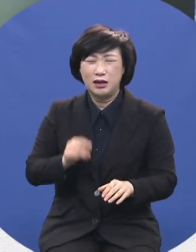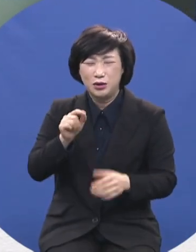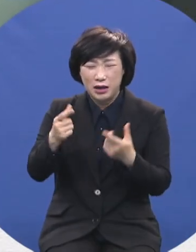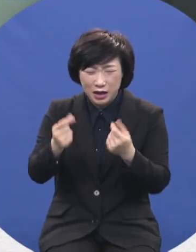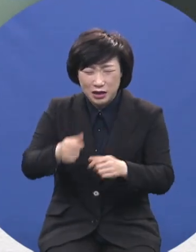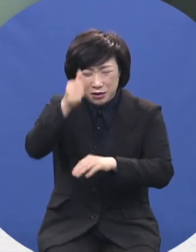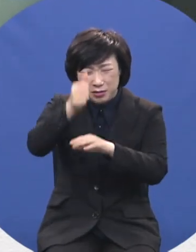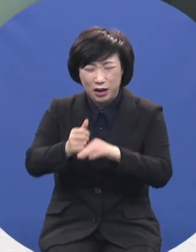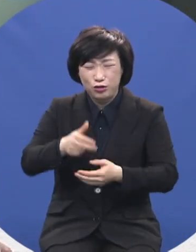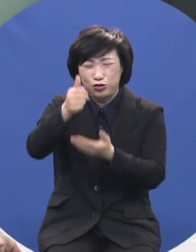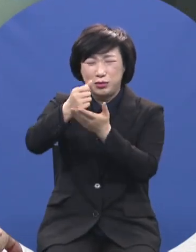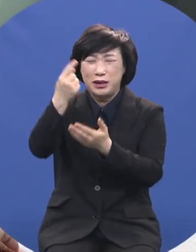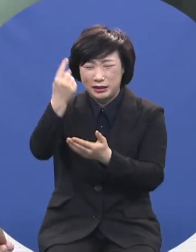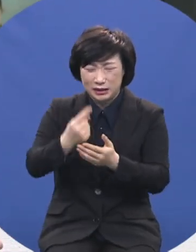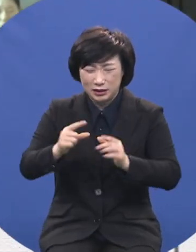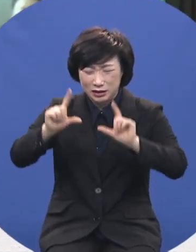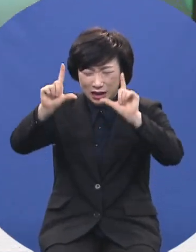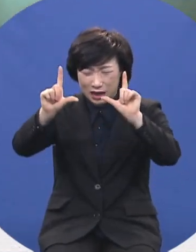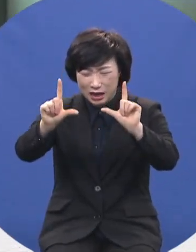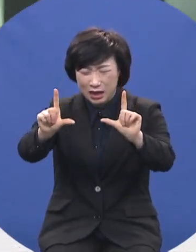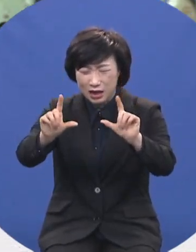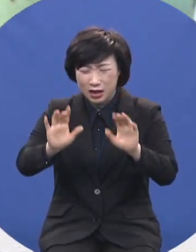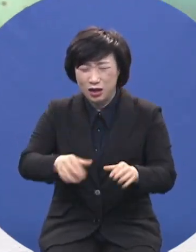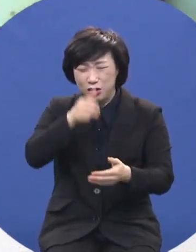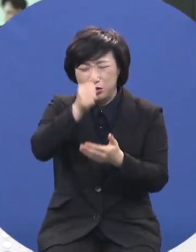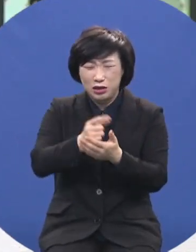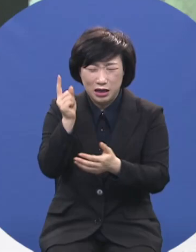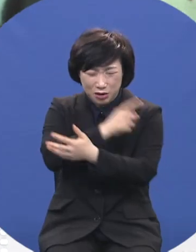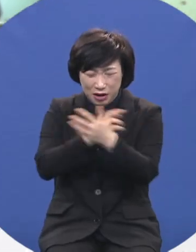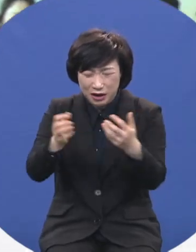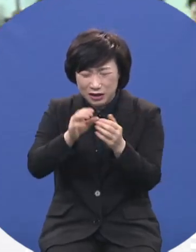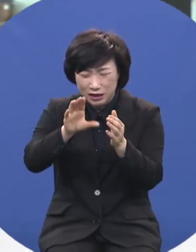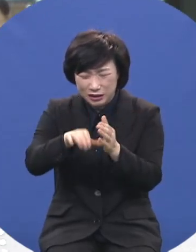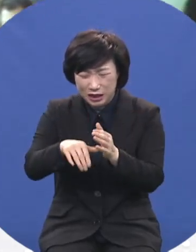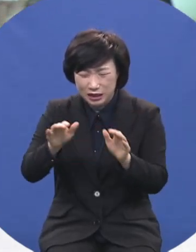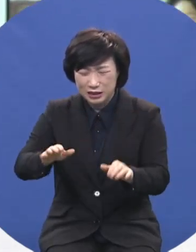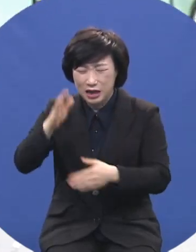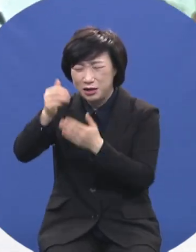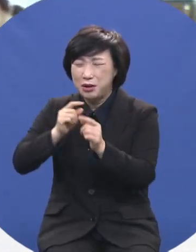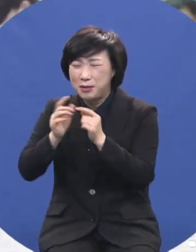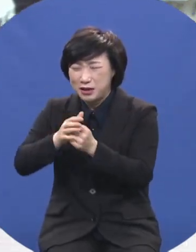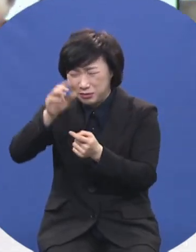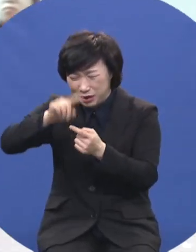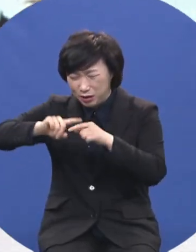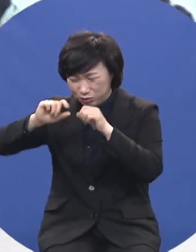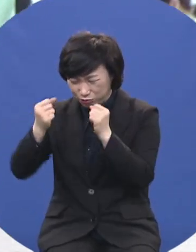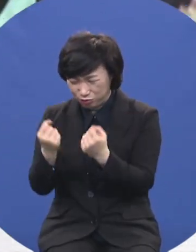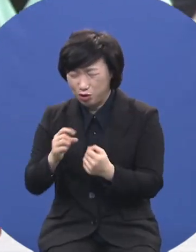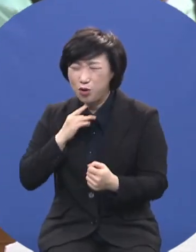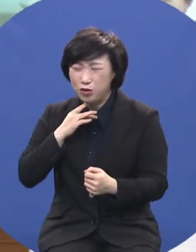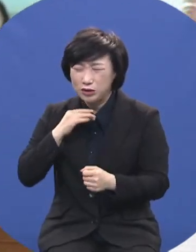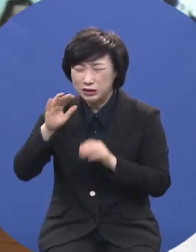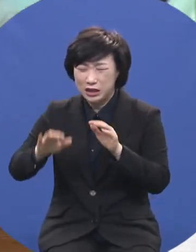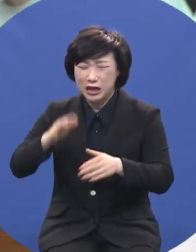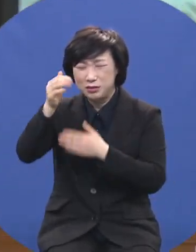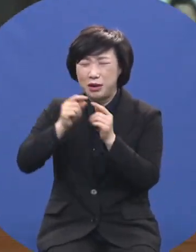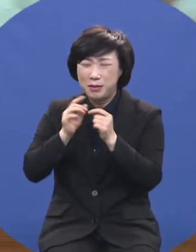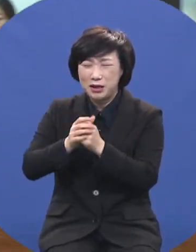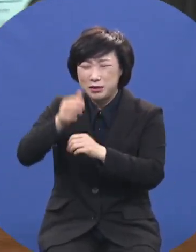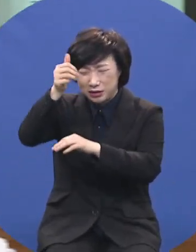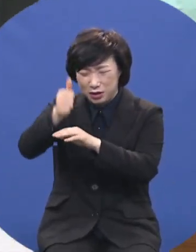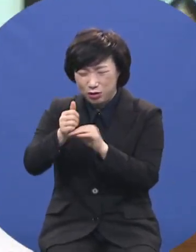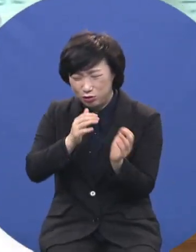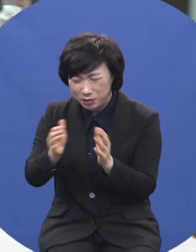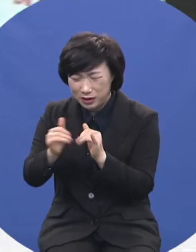날도 지약이 관영한 이때에 하나님 말씀대로 오로지 순종해서 하나님 말씀의 작품을